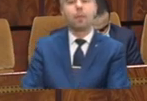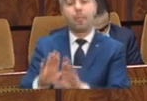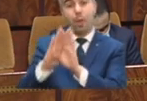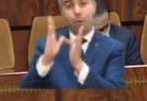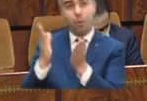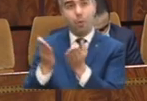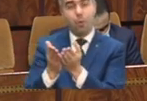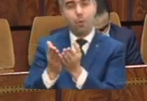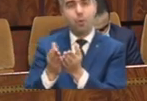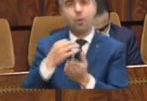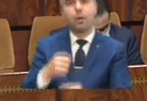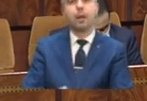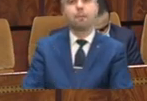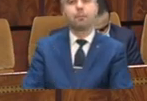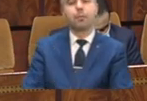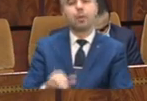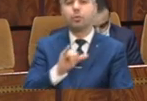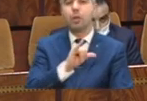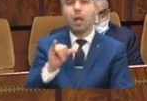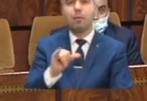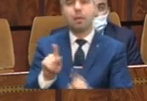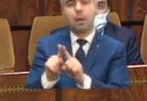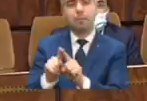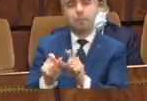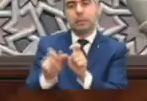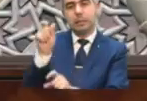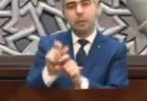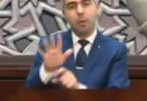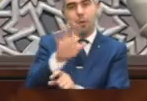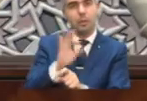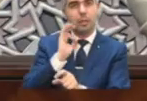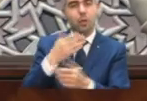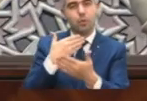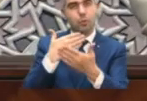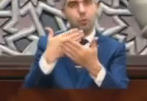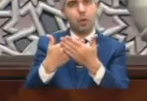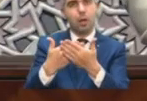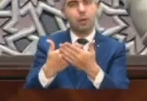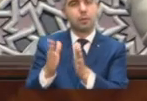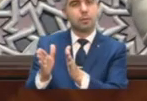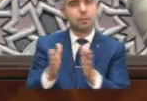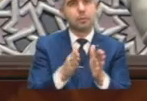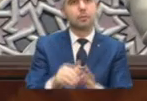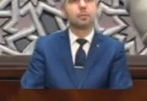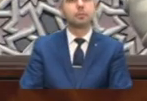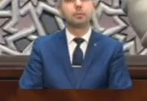هي حنا ما قديناش نستوعبوهم وما قديناش نحاوليهم. شكرا سيدة النائبة